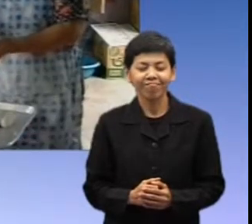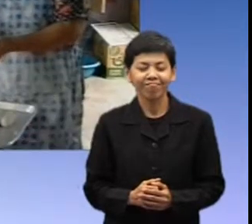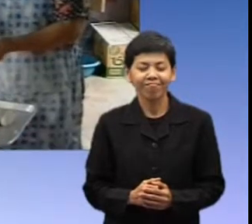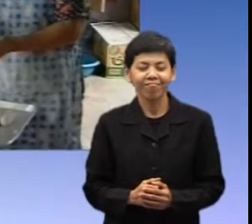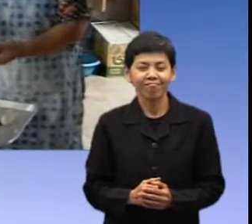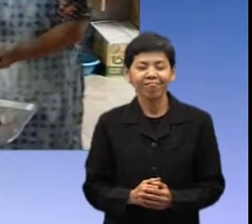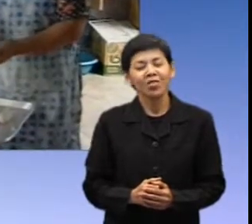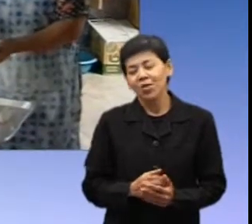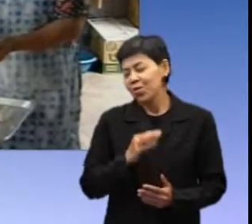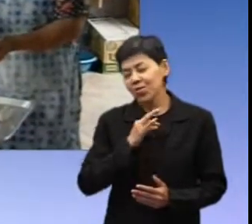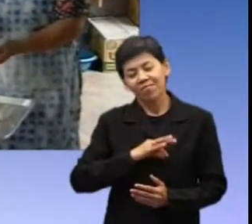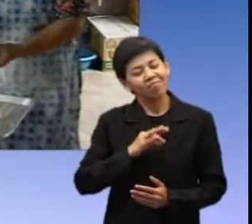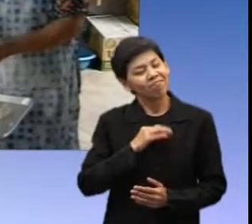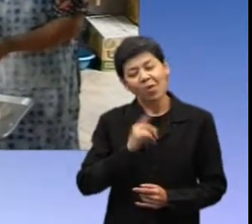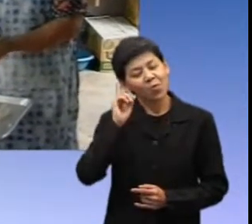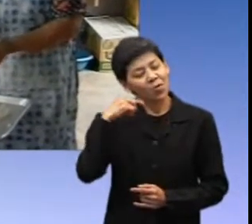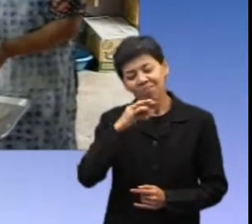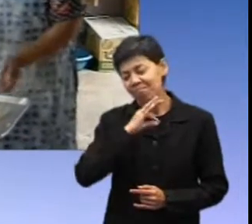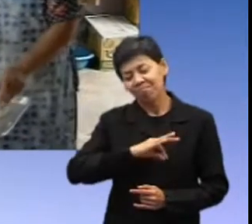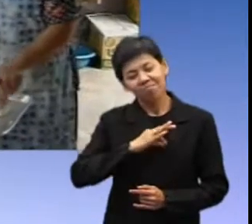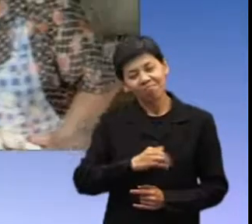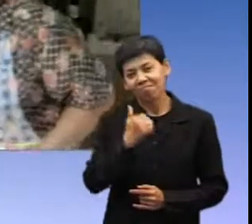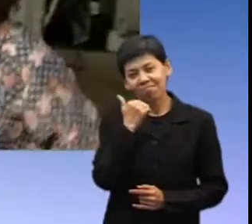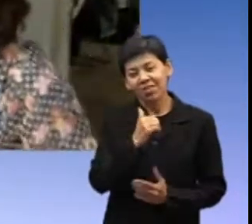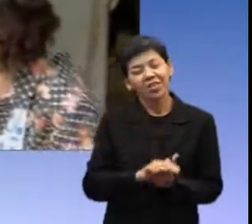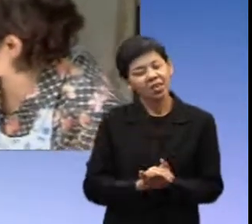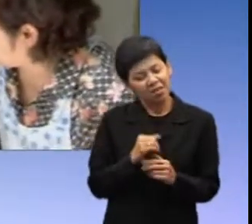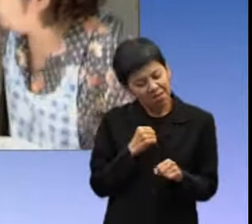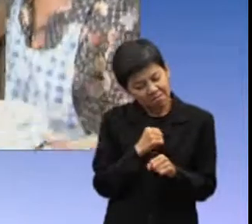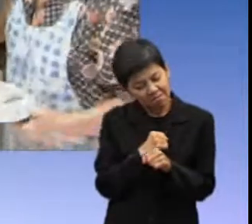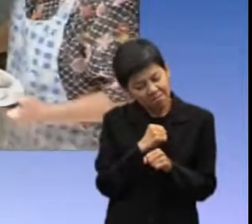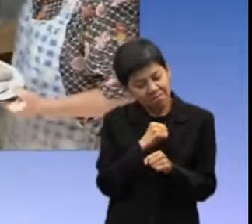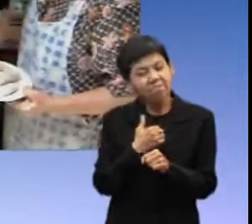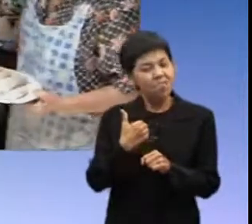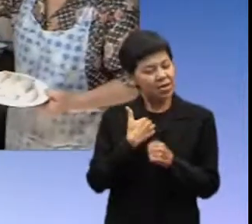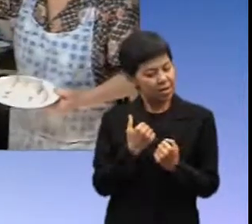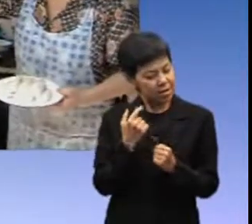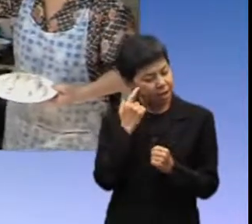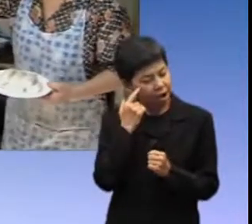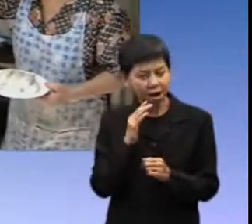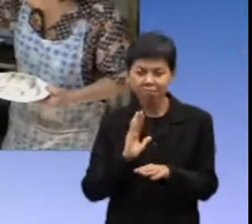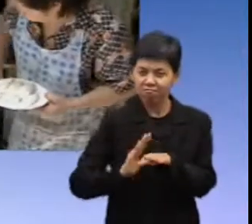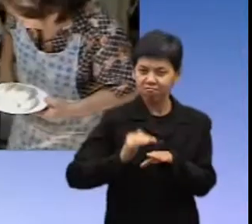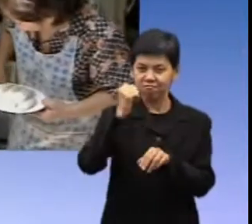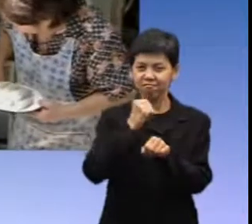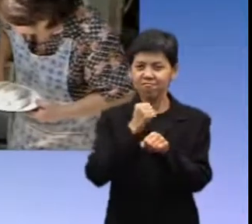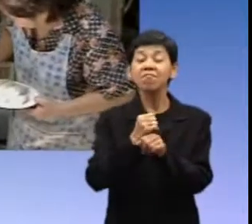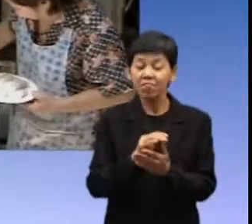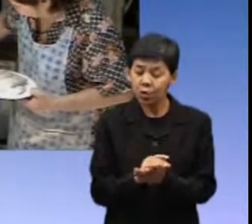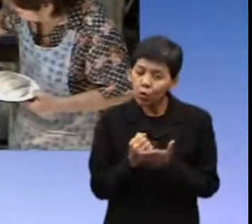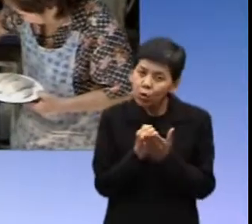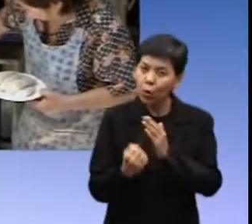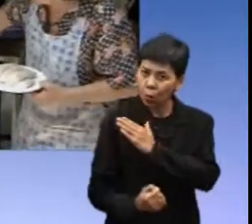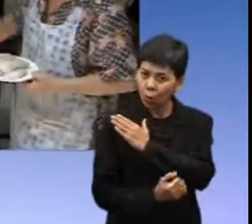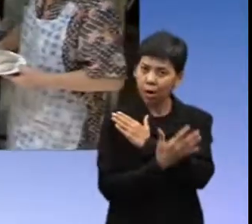นี่แหละครับความภาคภูมิใจของลูกผู้หญิงคนหนึ่งที่ภาคเพียรสร้างสรรค์จนถึงวันแห่งความสำเร็จเ